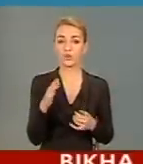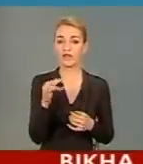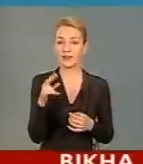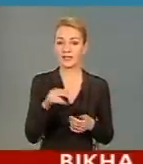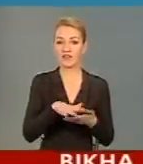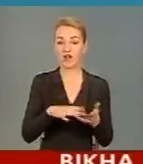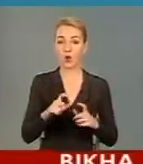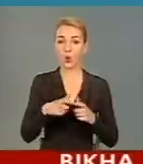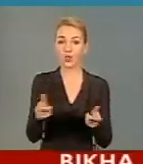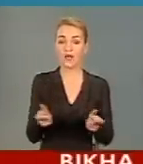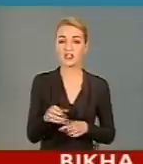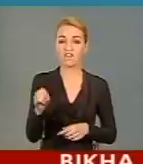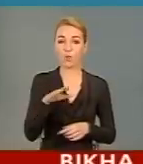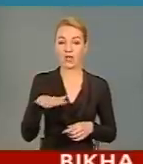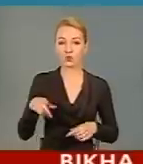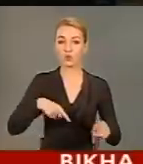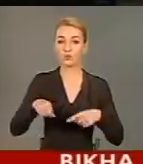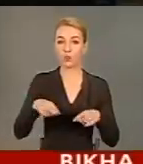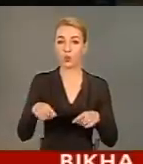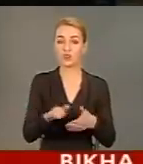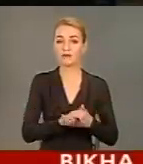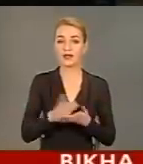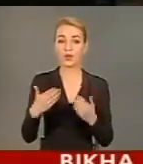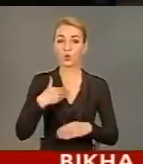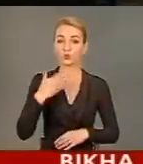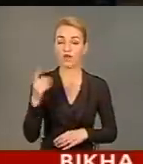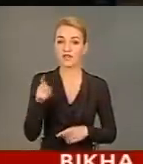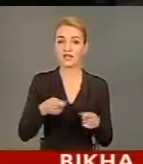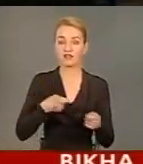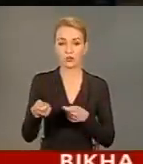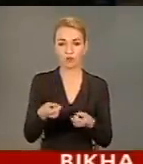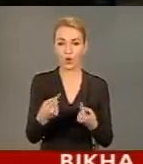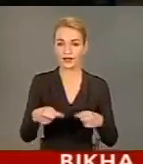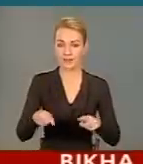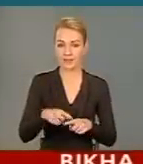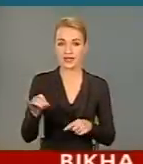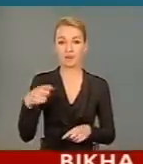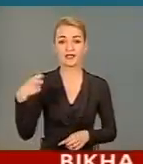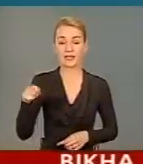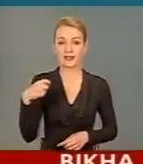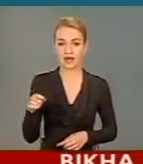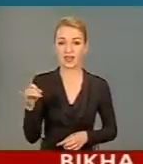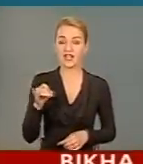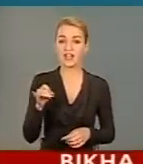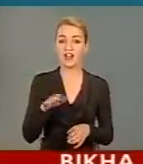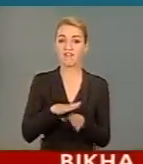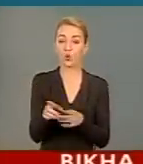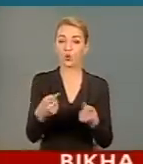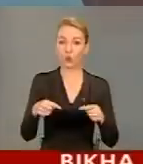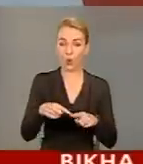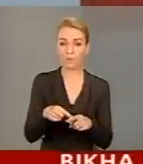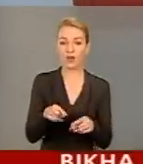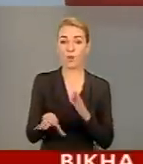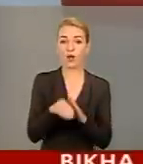триває конгрес Європейської футбольної спілки, який і голосував за керівництво організації. І президента, і виконком обирають